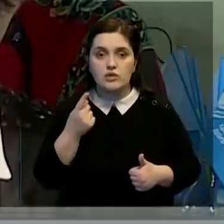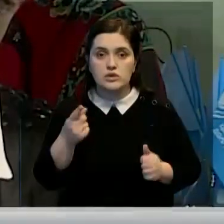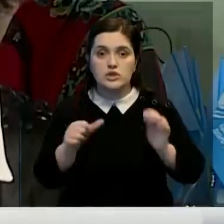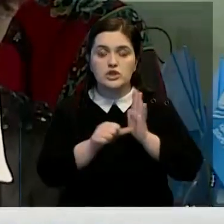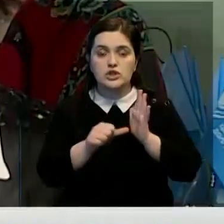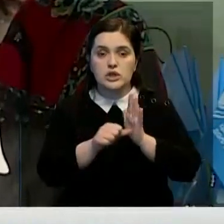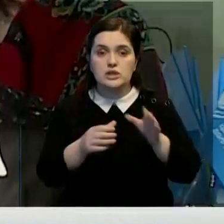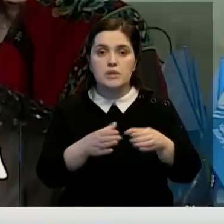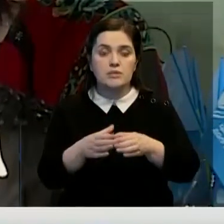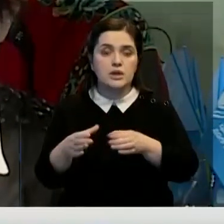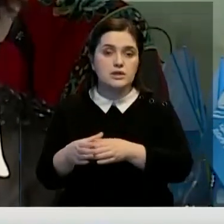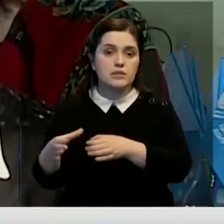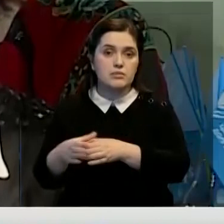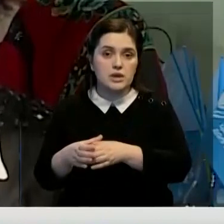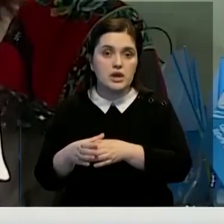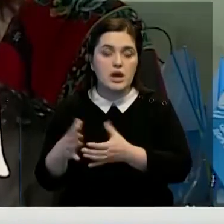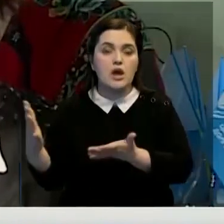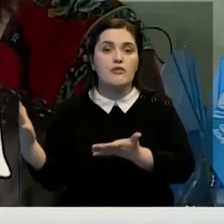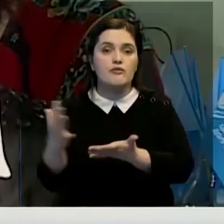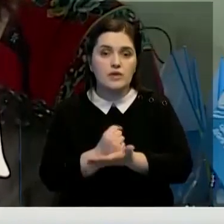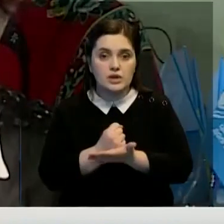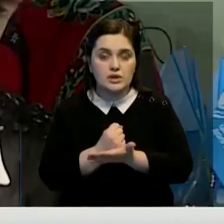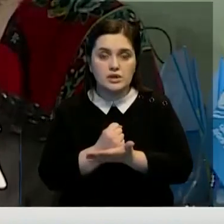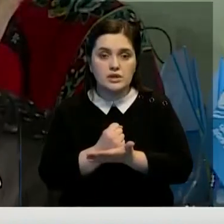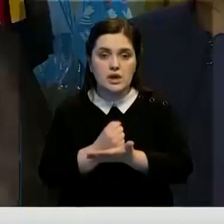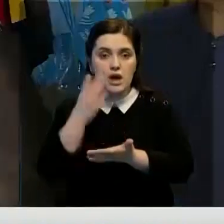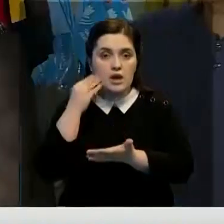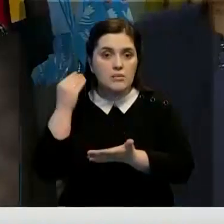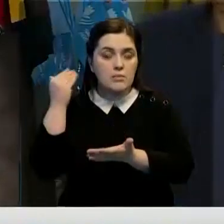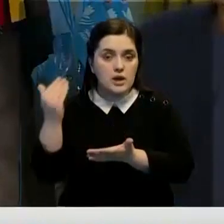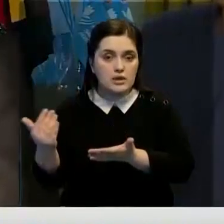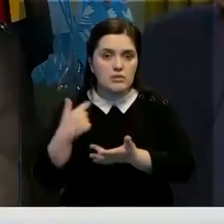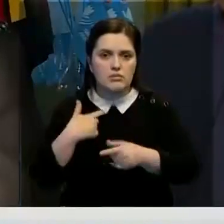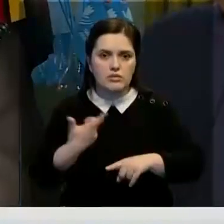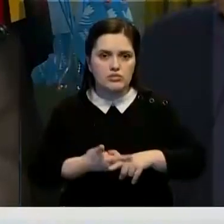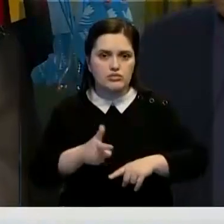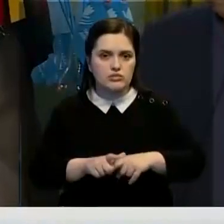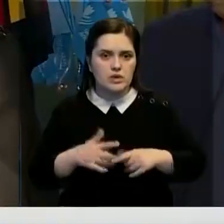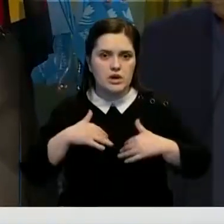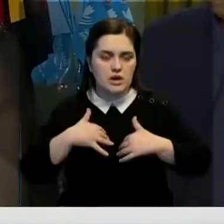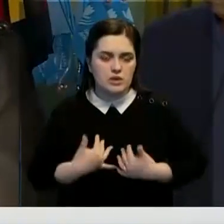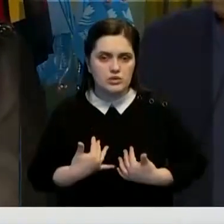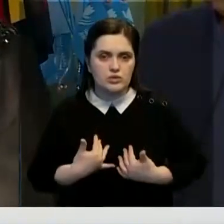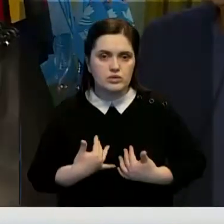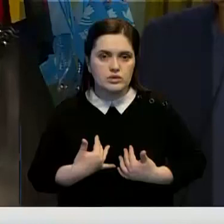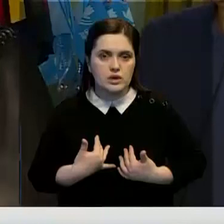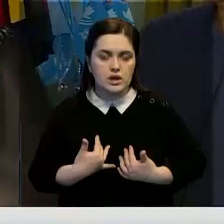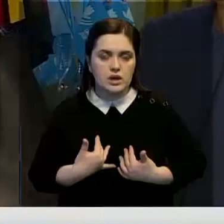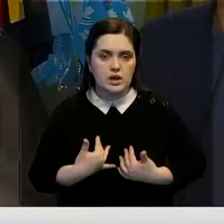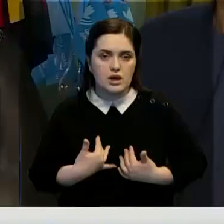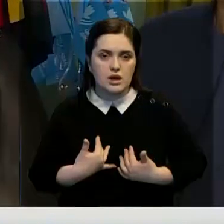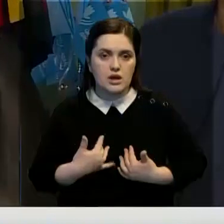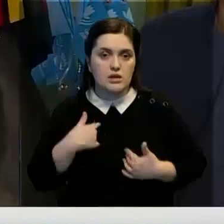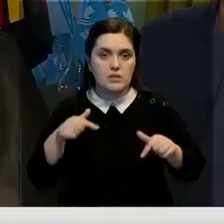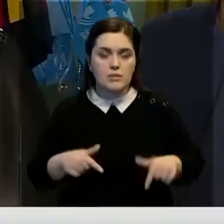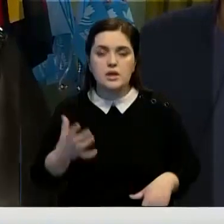6 предприятий и выигрывает вроде как Алма-Ата. Мы очень расстроились. потому что нам